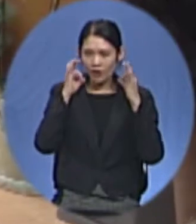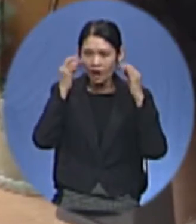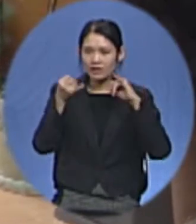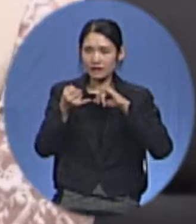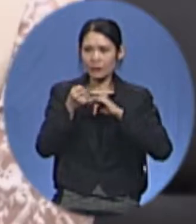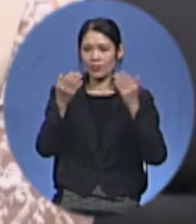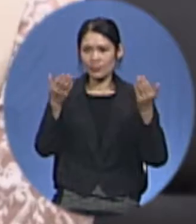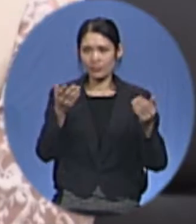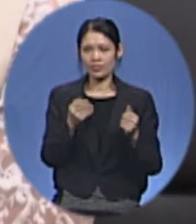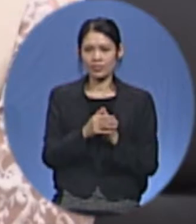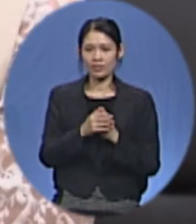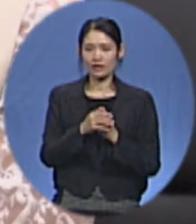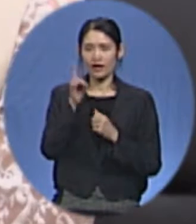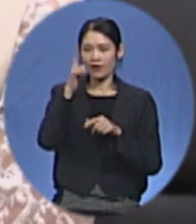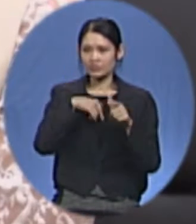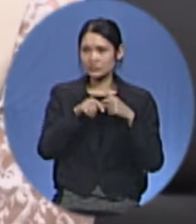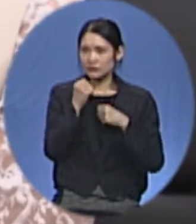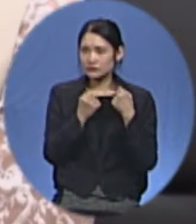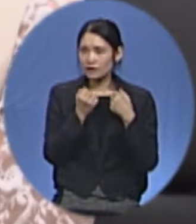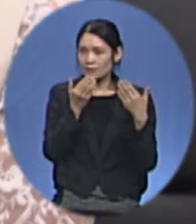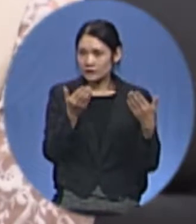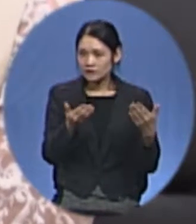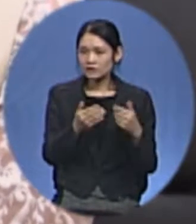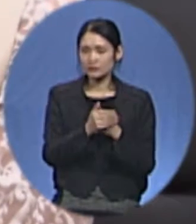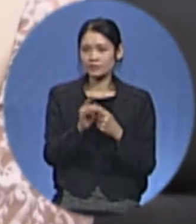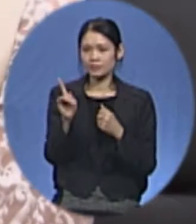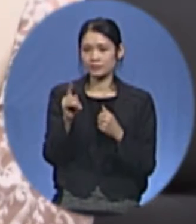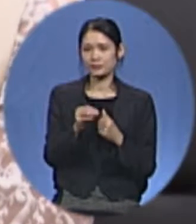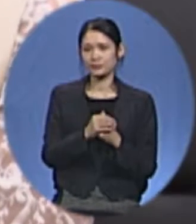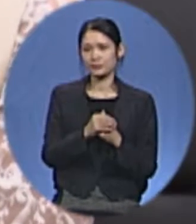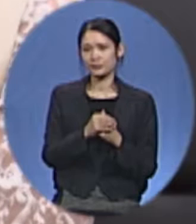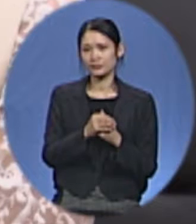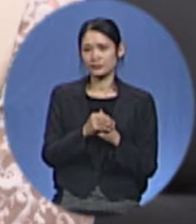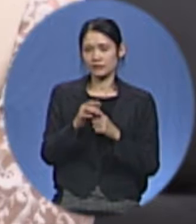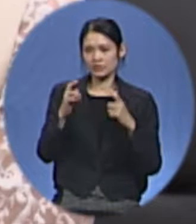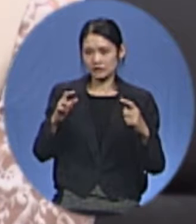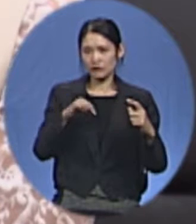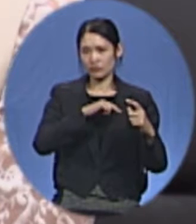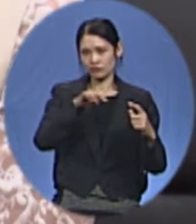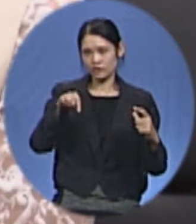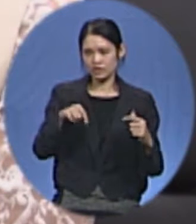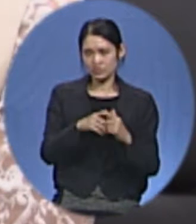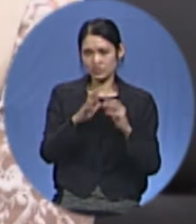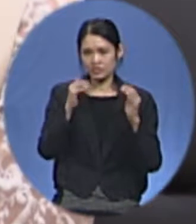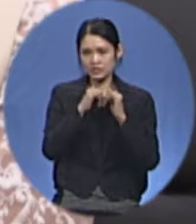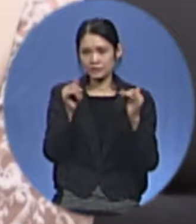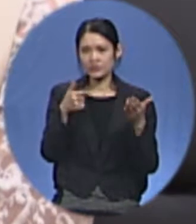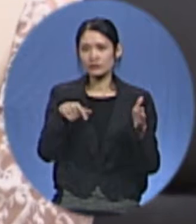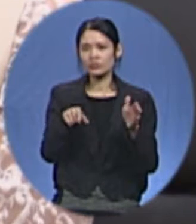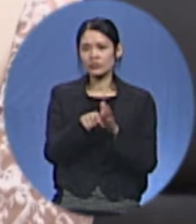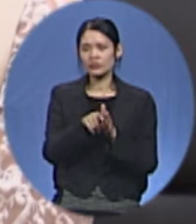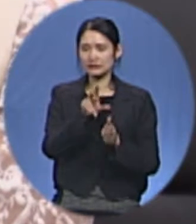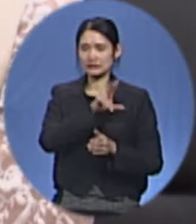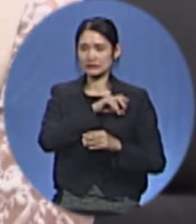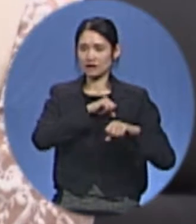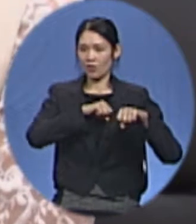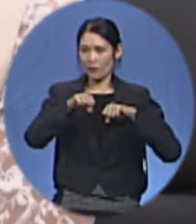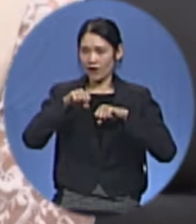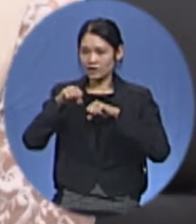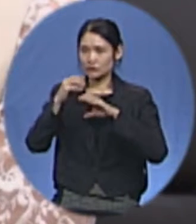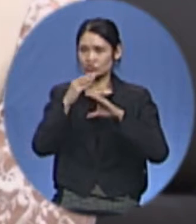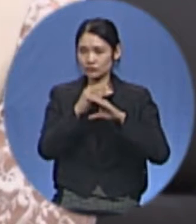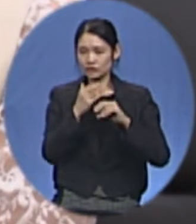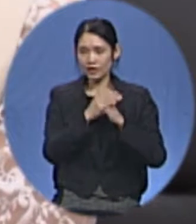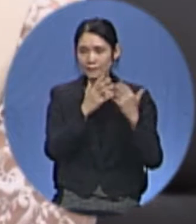다하겠습니다. 한 가지 말씀드리고 싶은 것은 지역구에서 시민들을 위해 의정활동을 하고